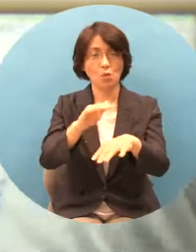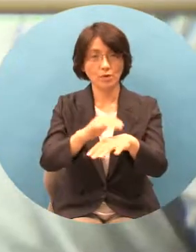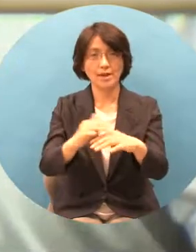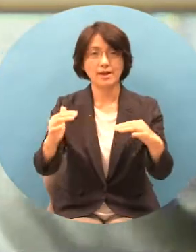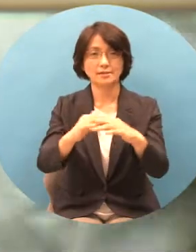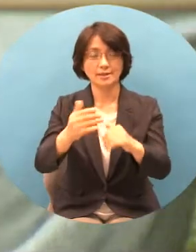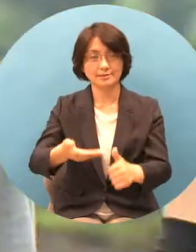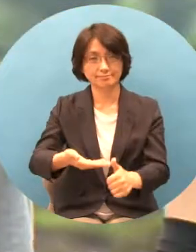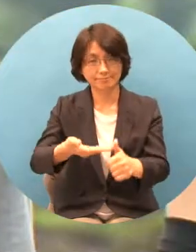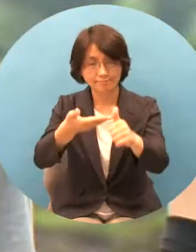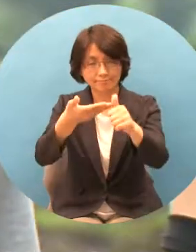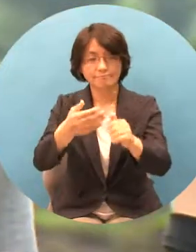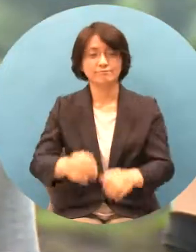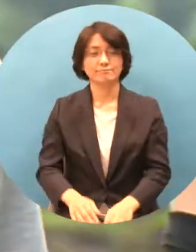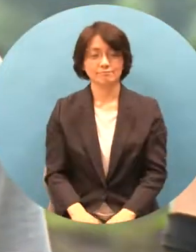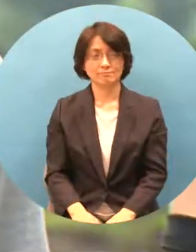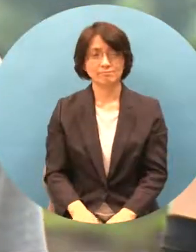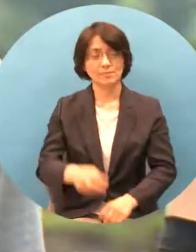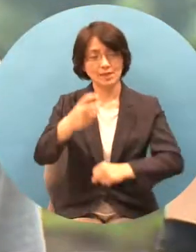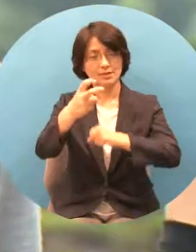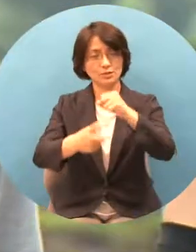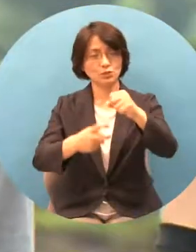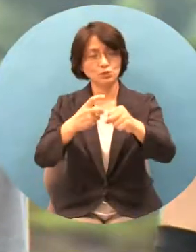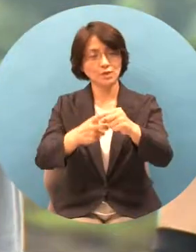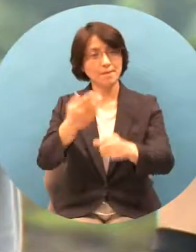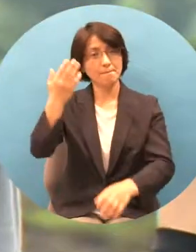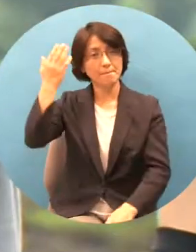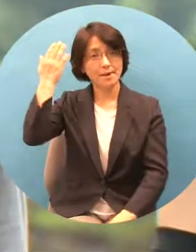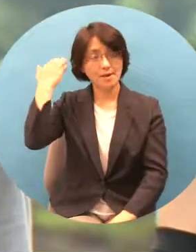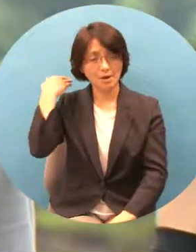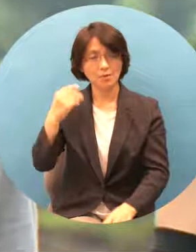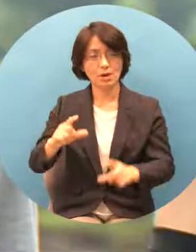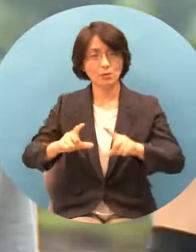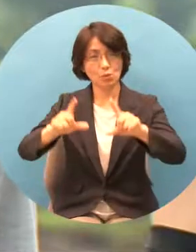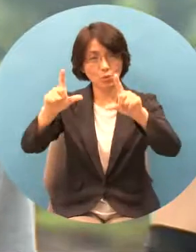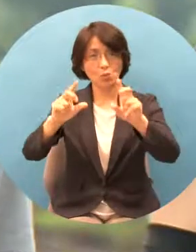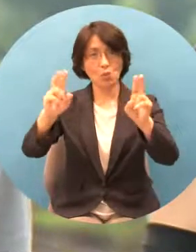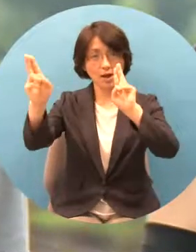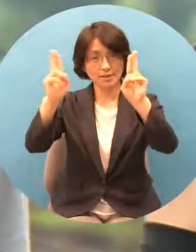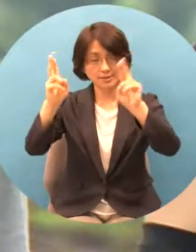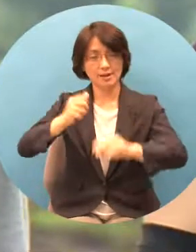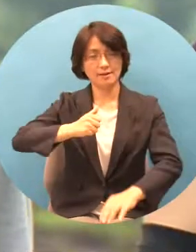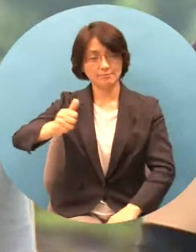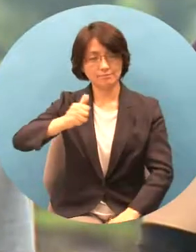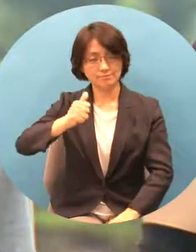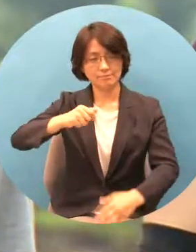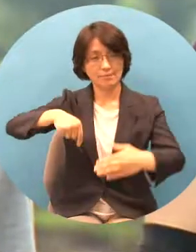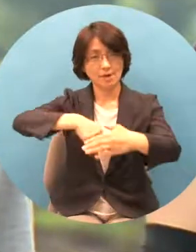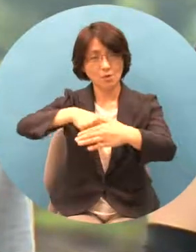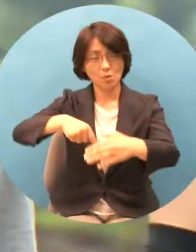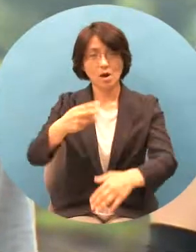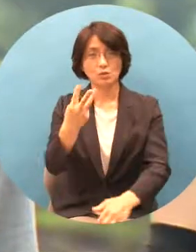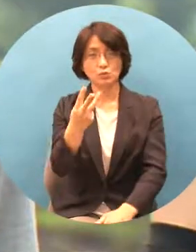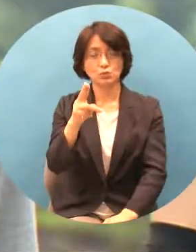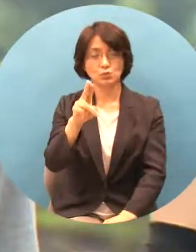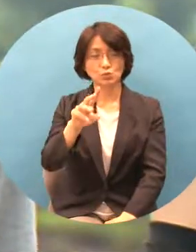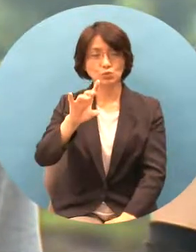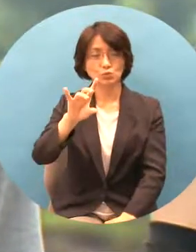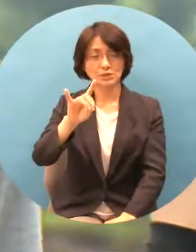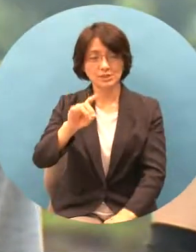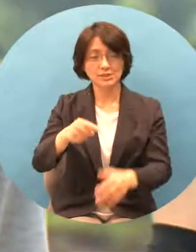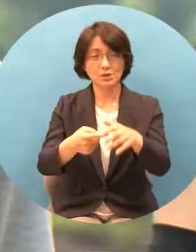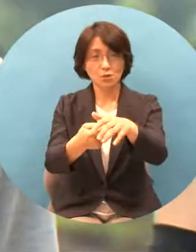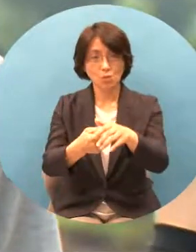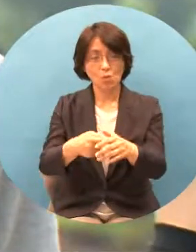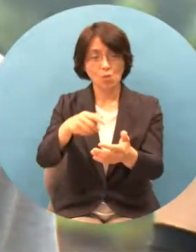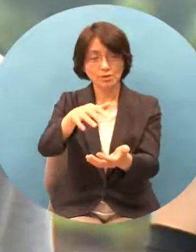。 20年前まで東京の有機農産物の流通の会社で働